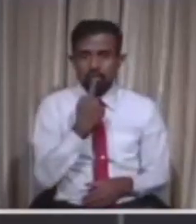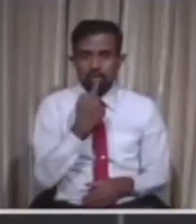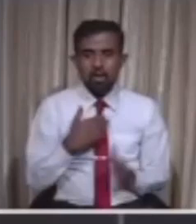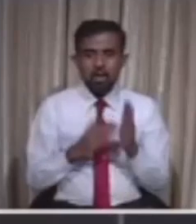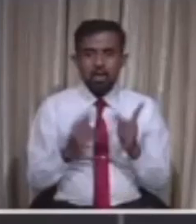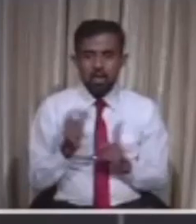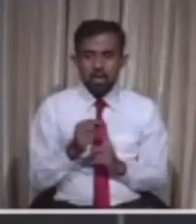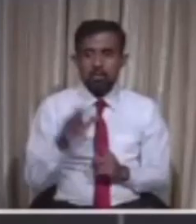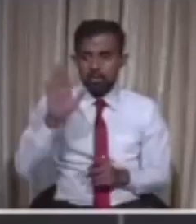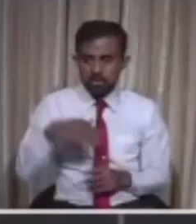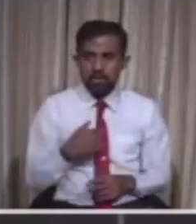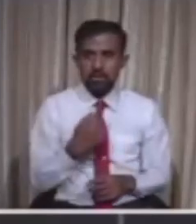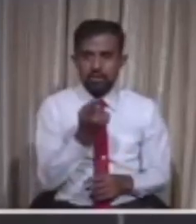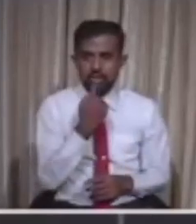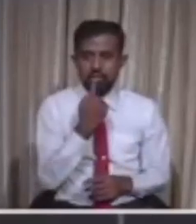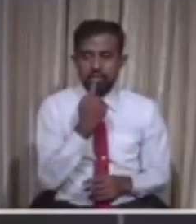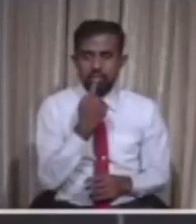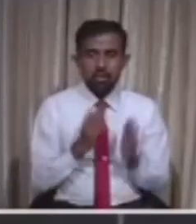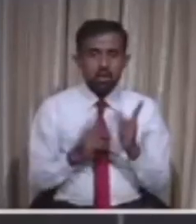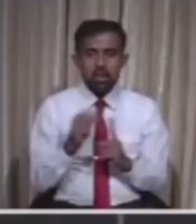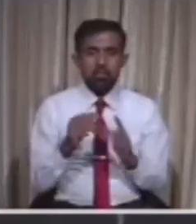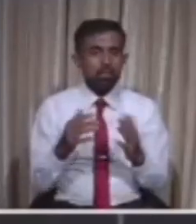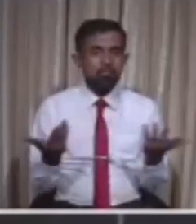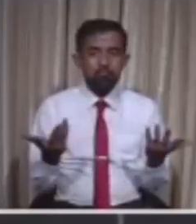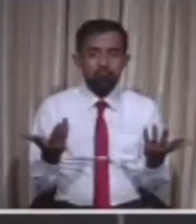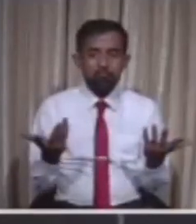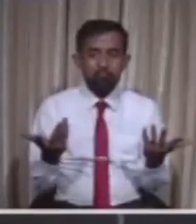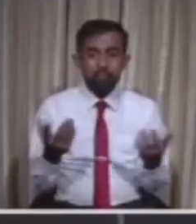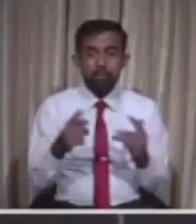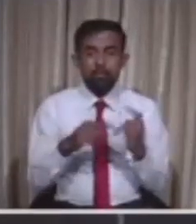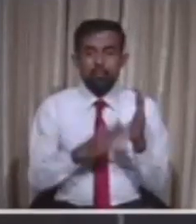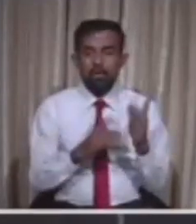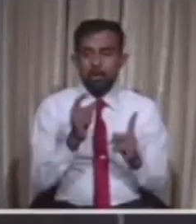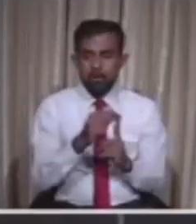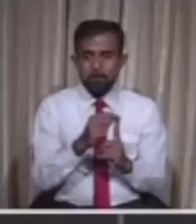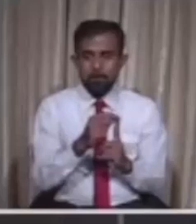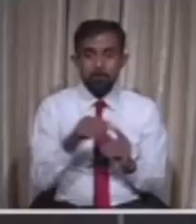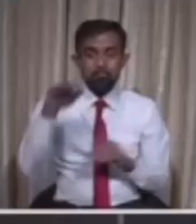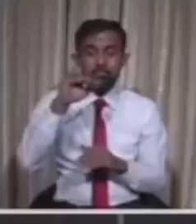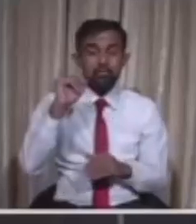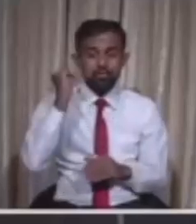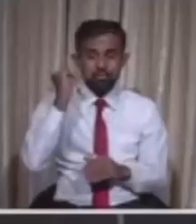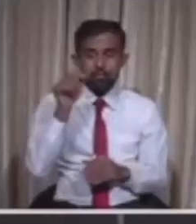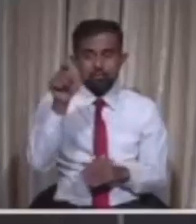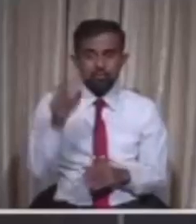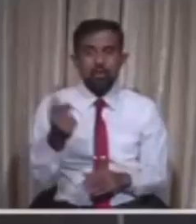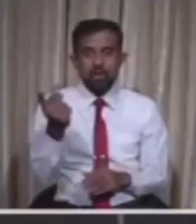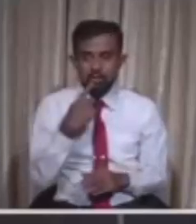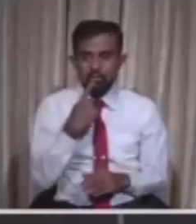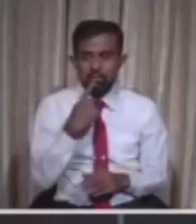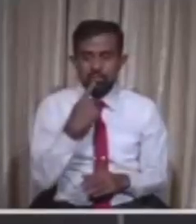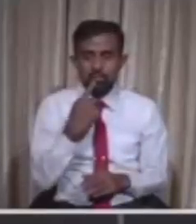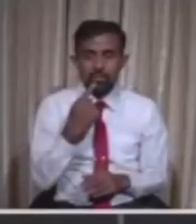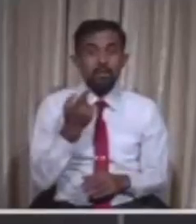ඇමතිවරු කිව්වා මට ඇමතිවරු නොවන අධිසද්ධාතික පක්ෂයේ ඉහළ තලයේ ඉන්න පුද්ගලයෝ කිව්වා